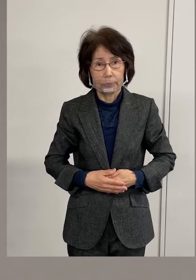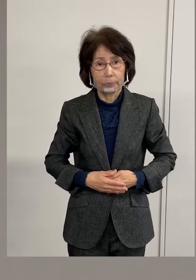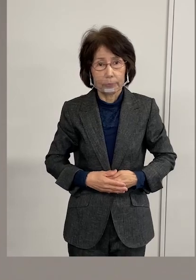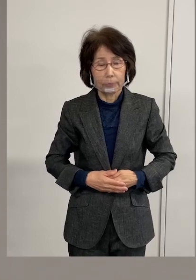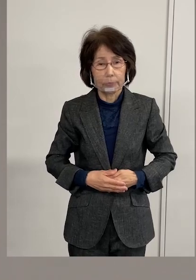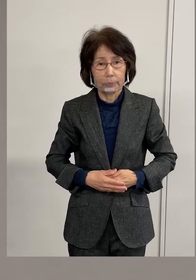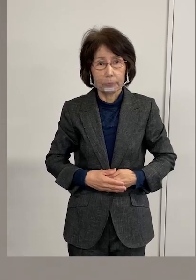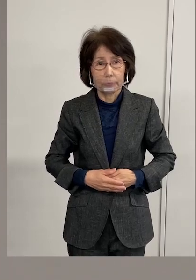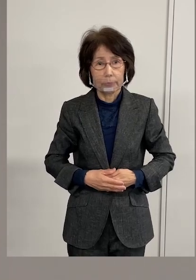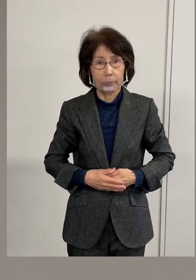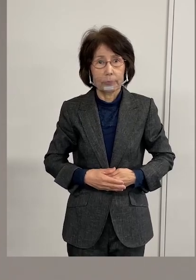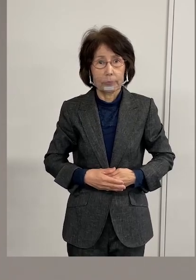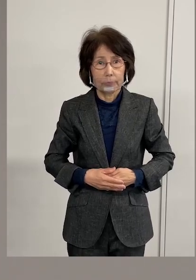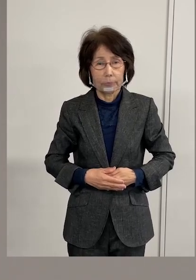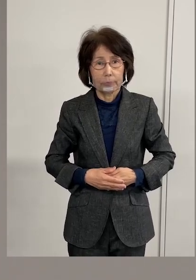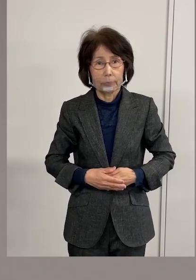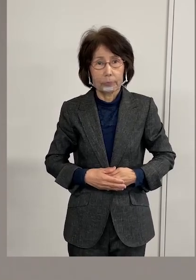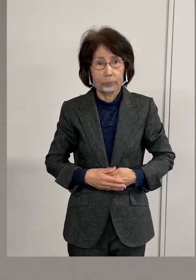それで、